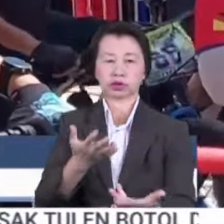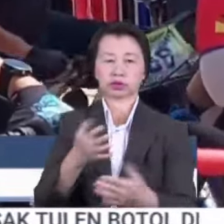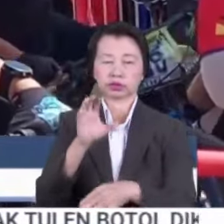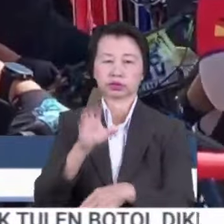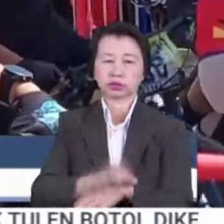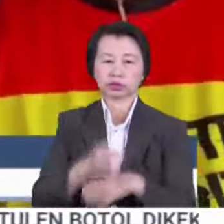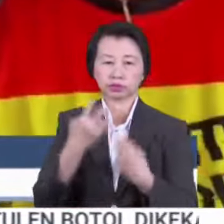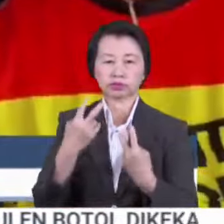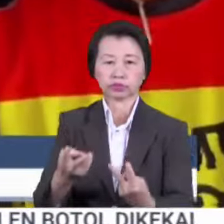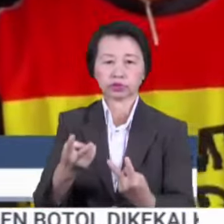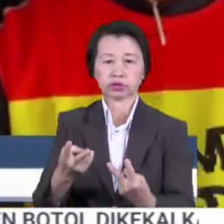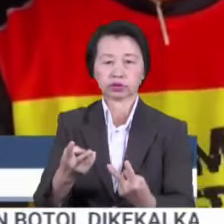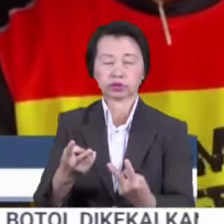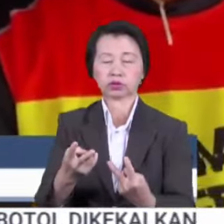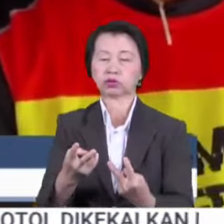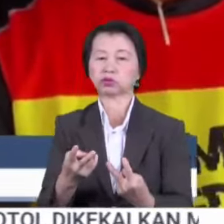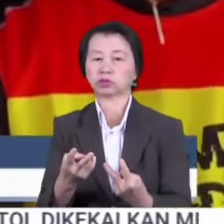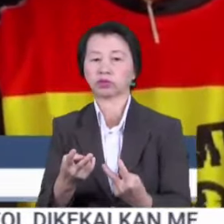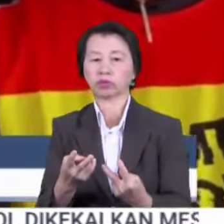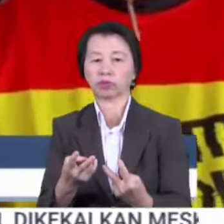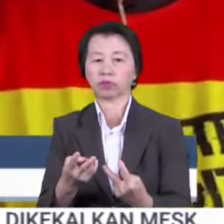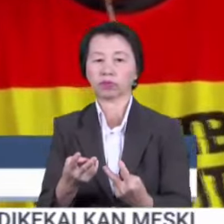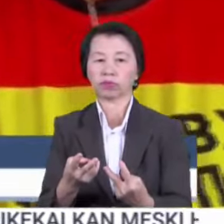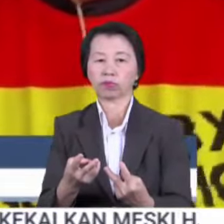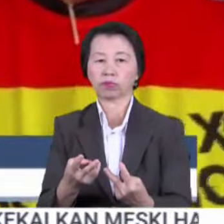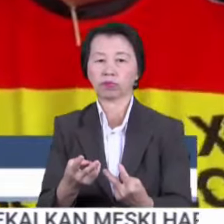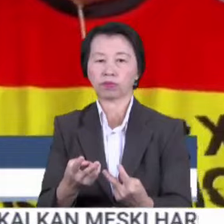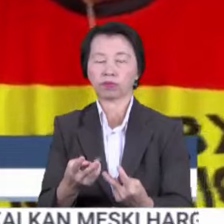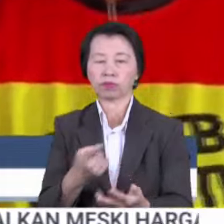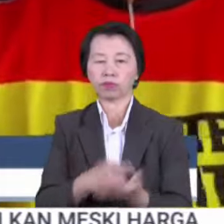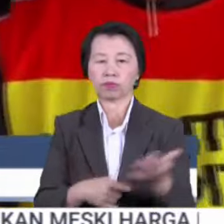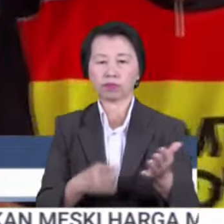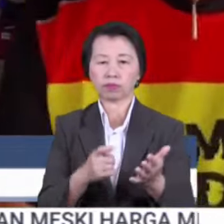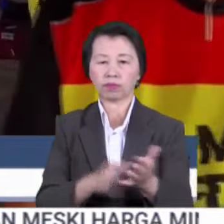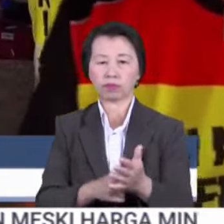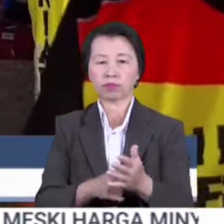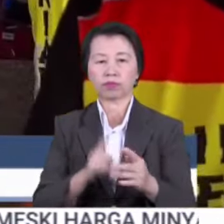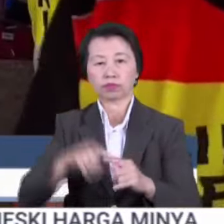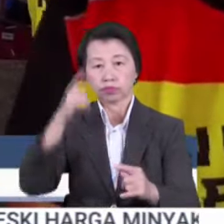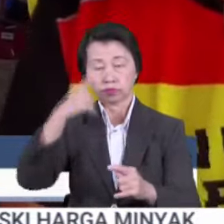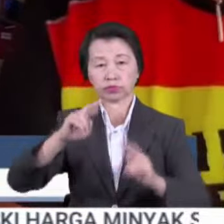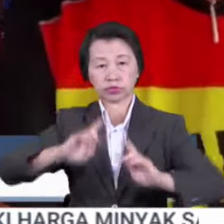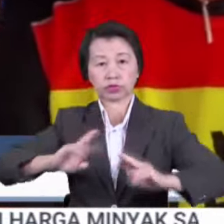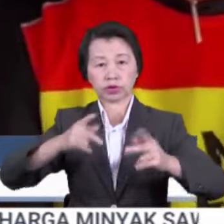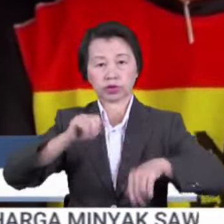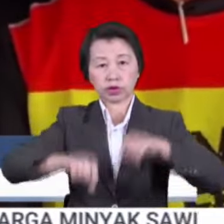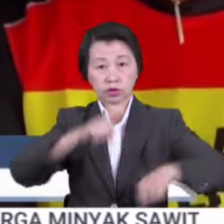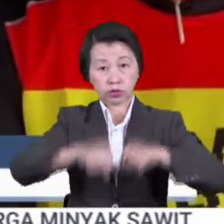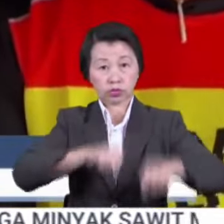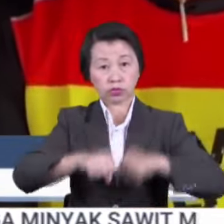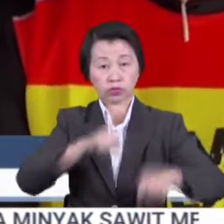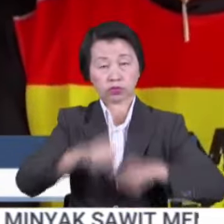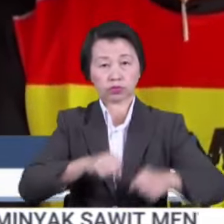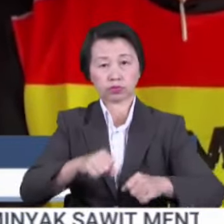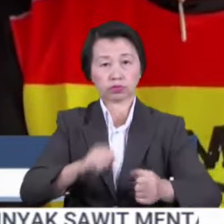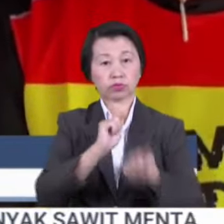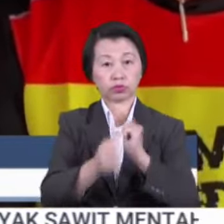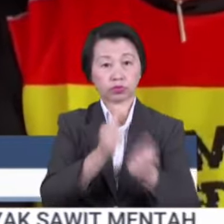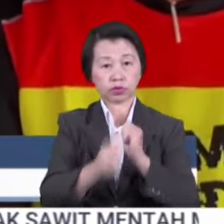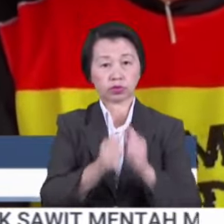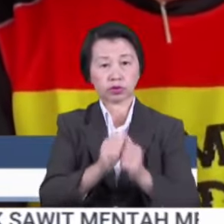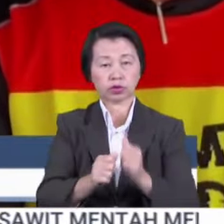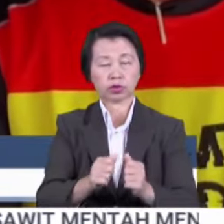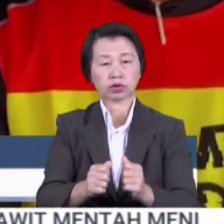tengok kepada kos dan Apalagi anda perlukan eee tapi untuk meningkatkan kesukaan leksikal ee sebagai